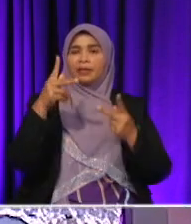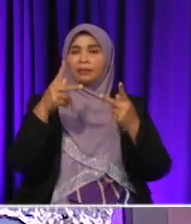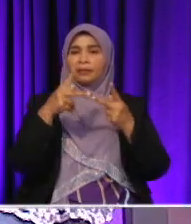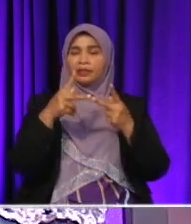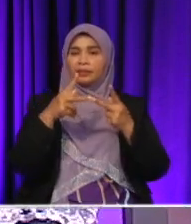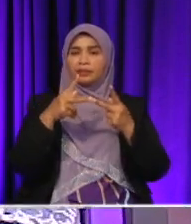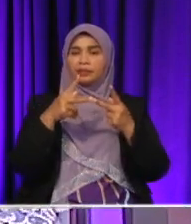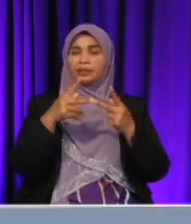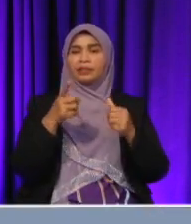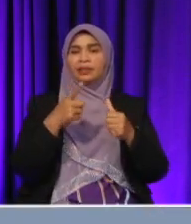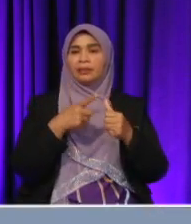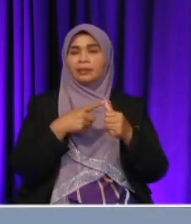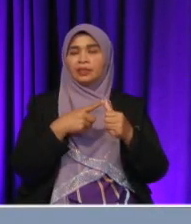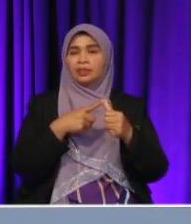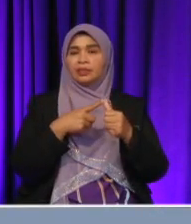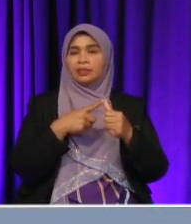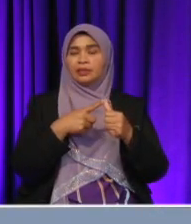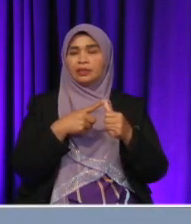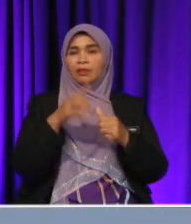oke yang pertama